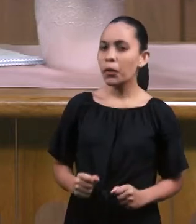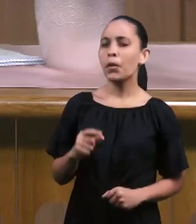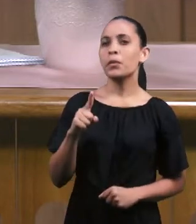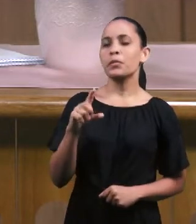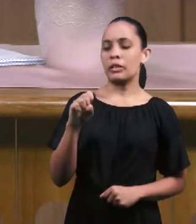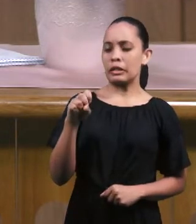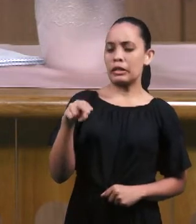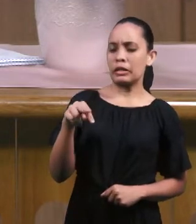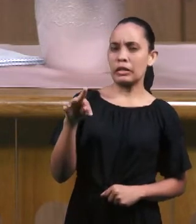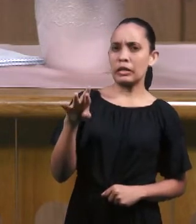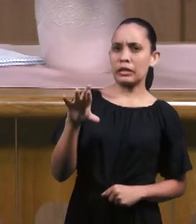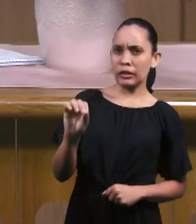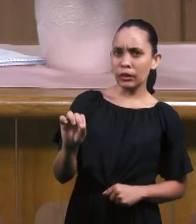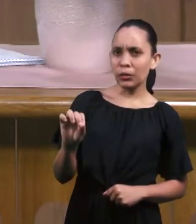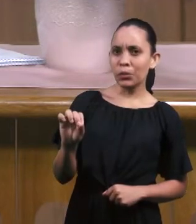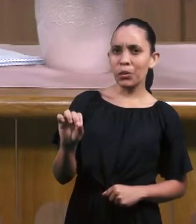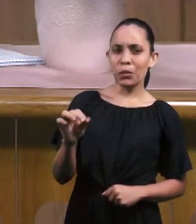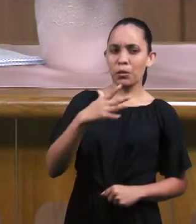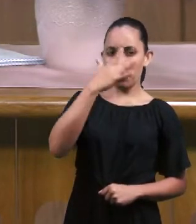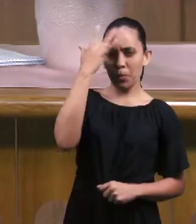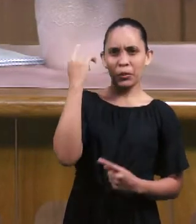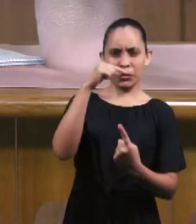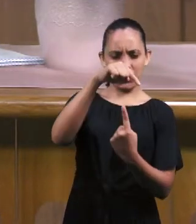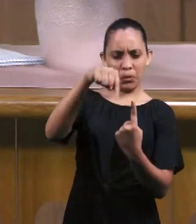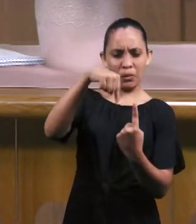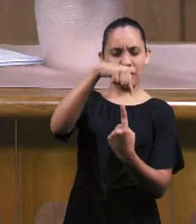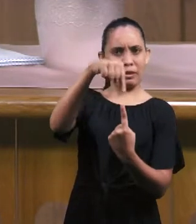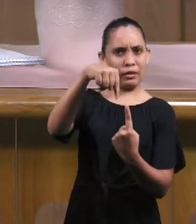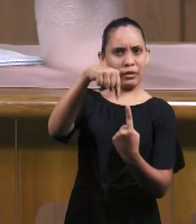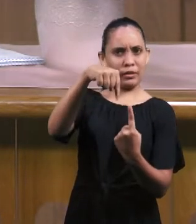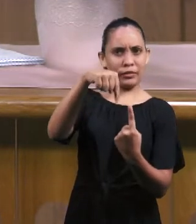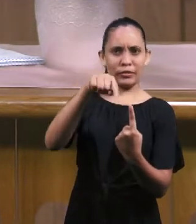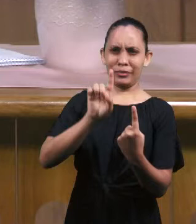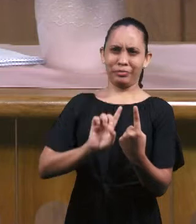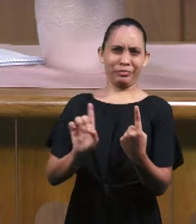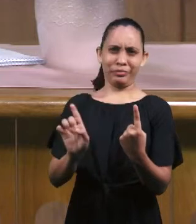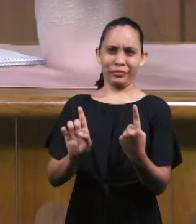personne, vous faites geste de sainteté,